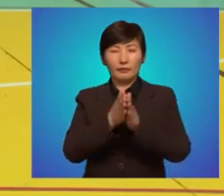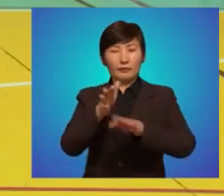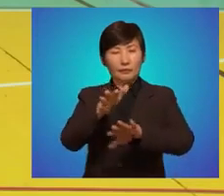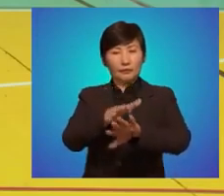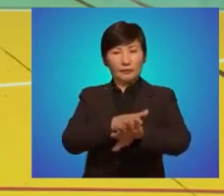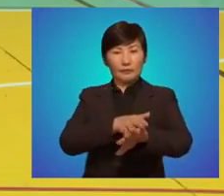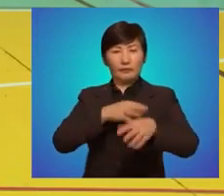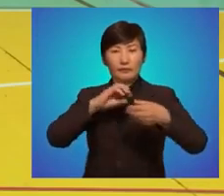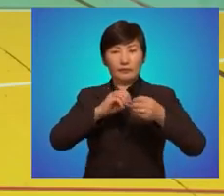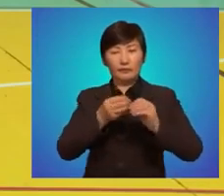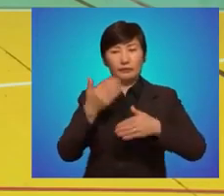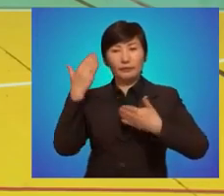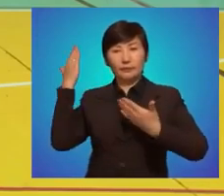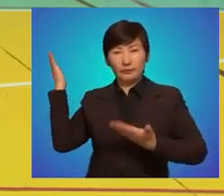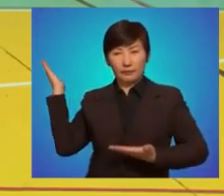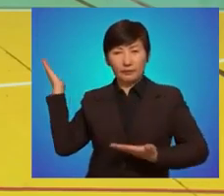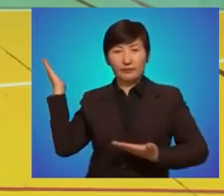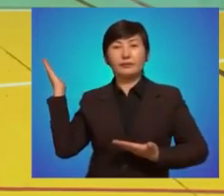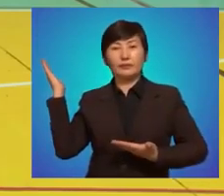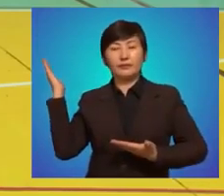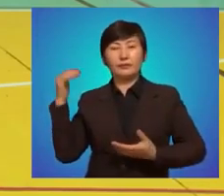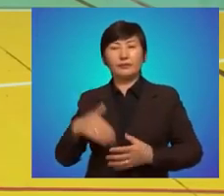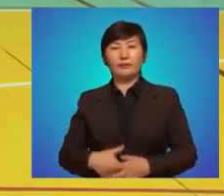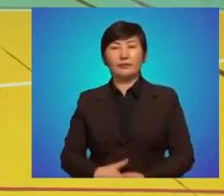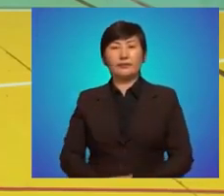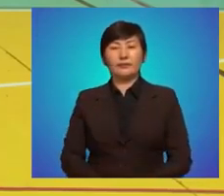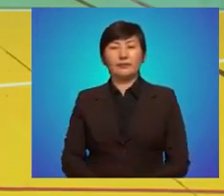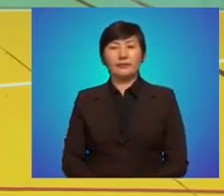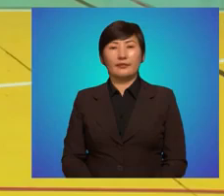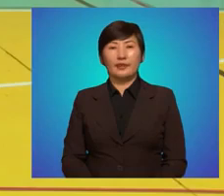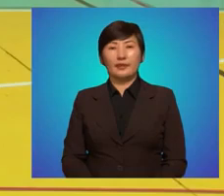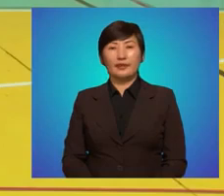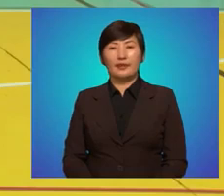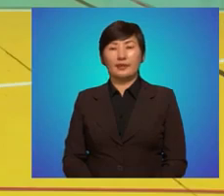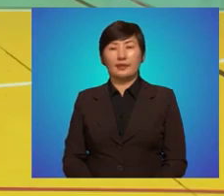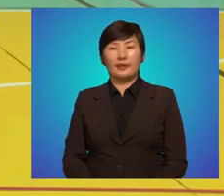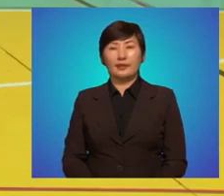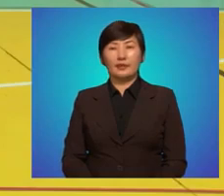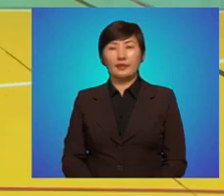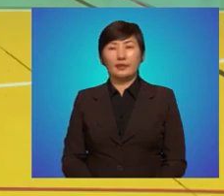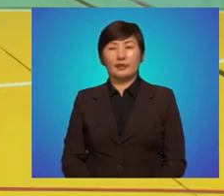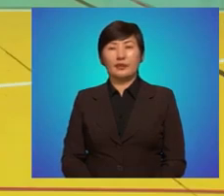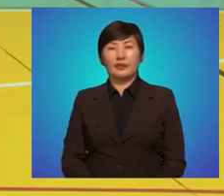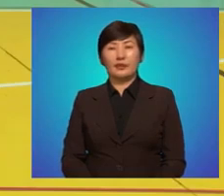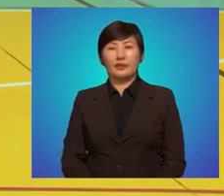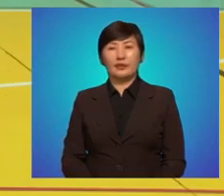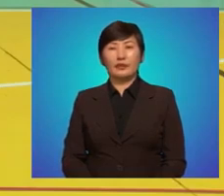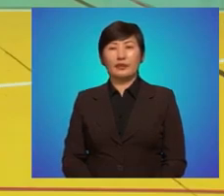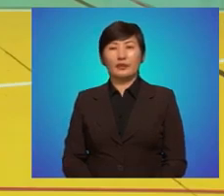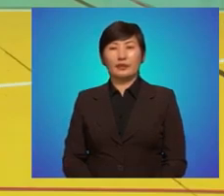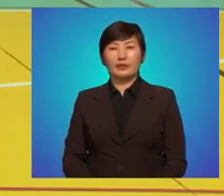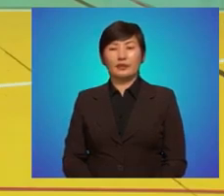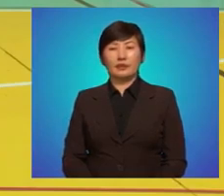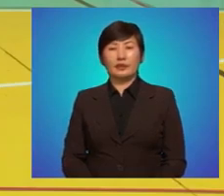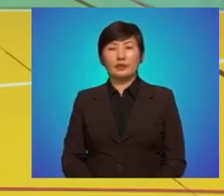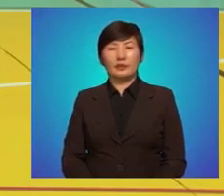2 3 4 5 6 7 8. За энэ хөдөлгөөн дасгалыг хурдан темптэй